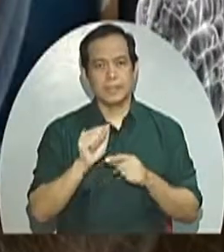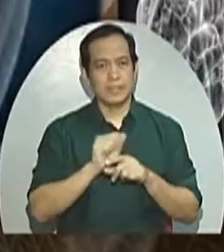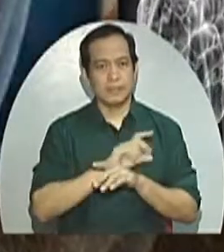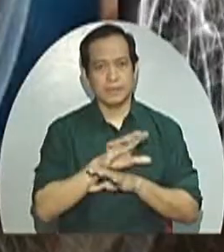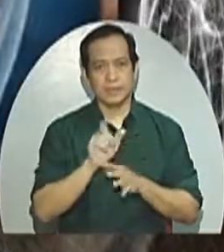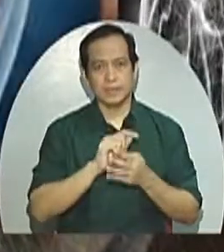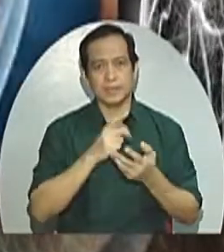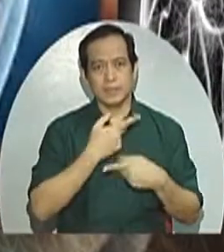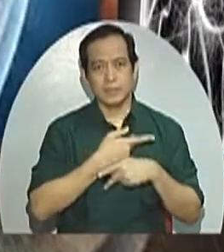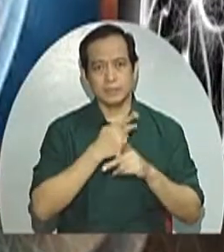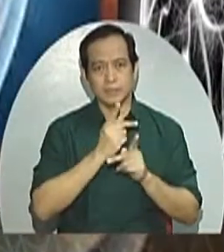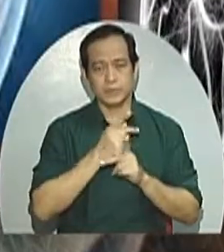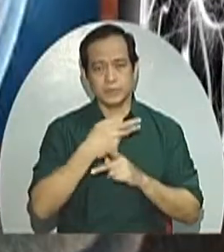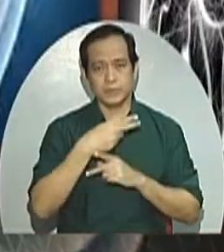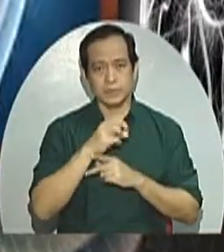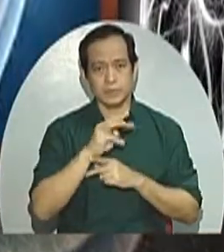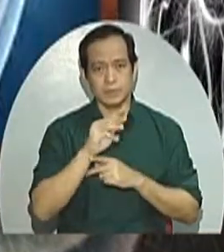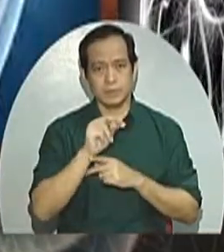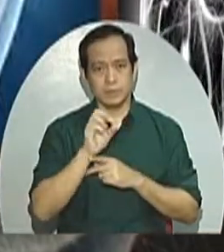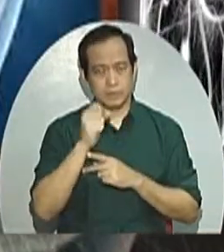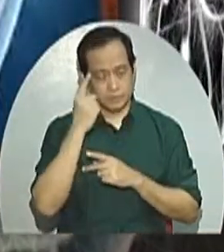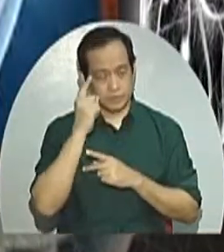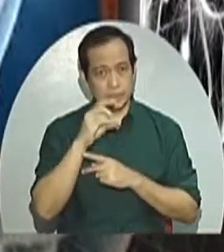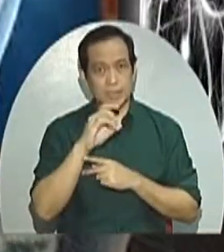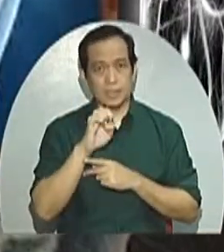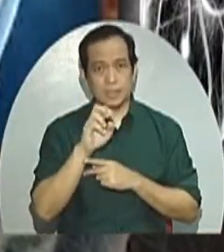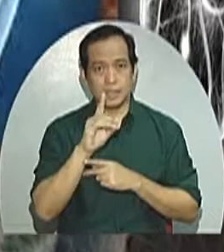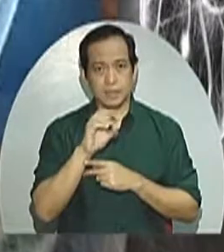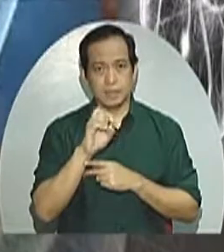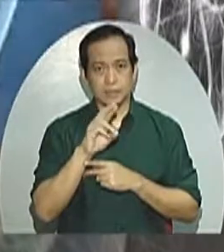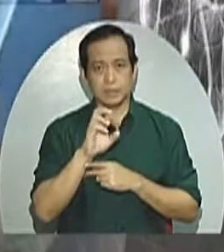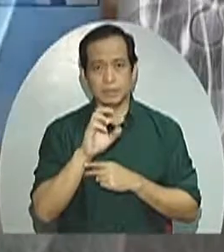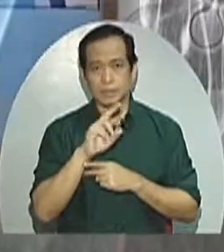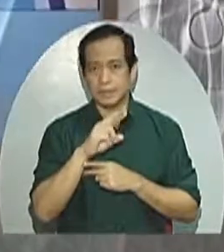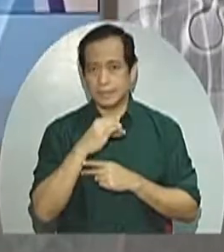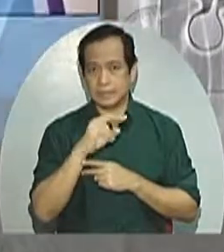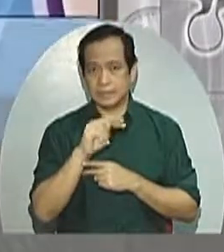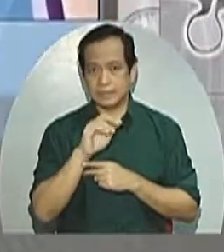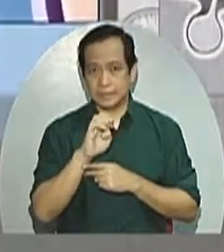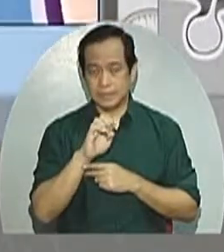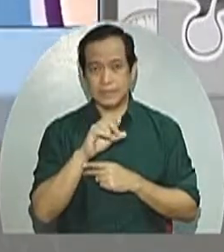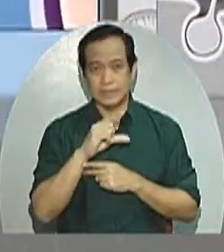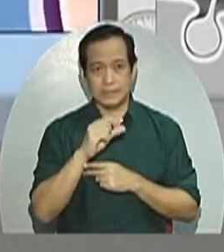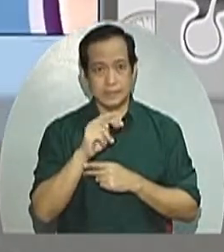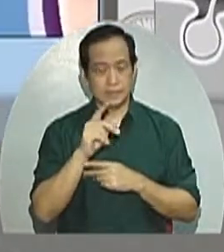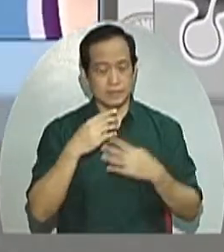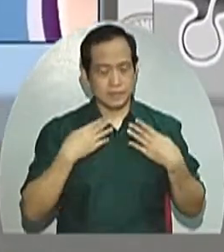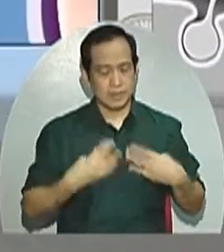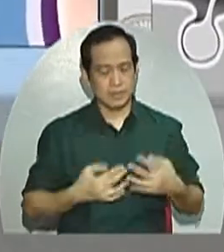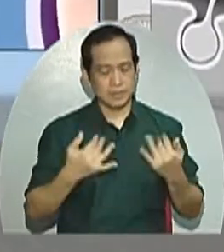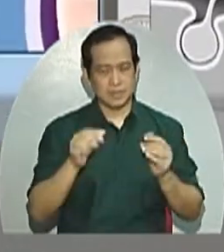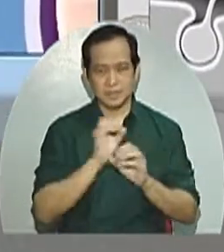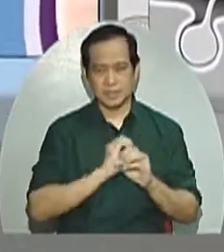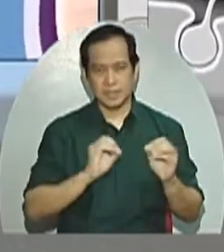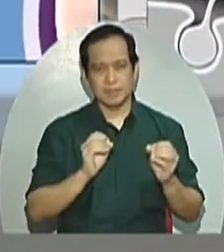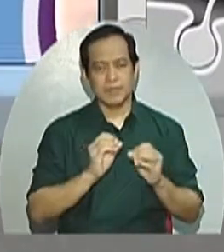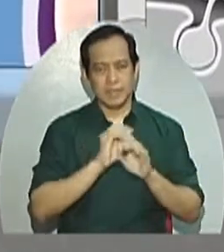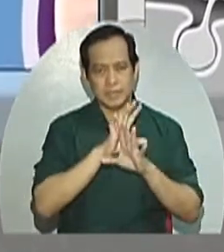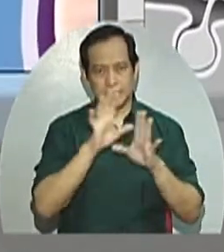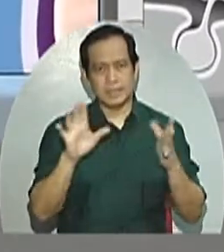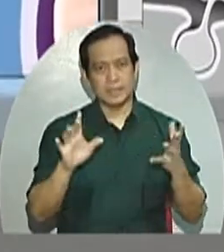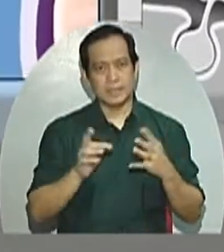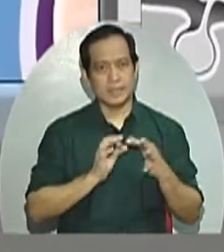na nagpo-produce ng hormones para sa endocrine glands ng katawan. Sa ngayon, wala pang malinaw na sanhi kung